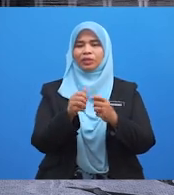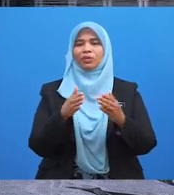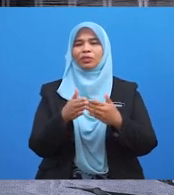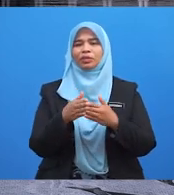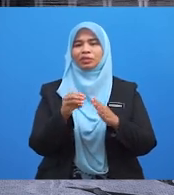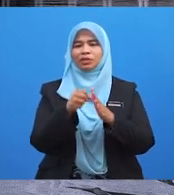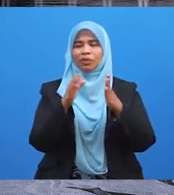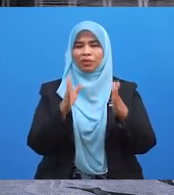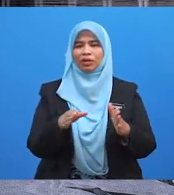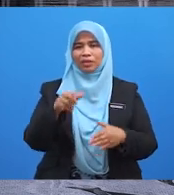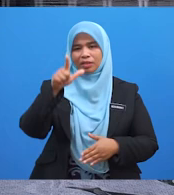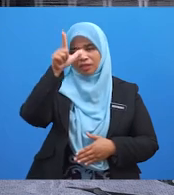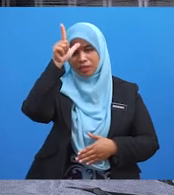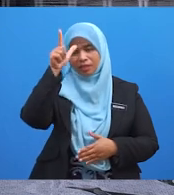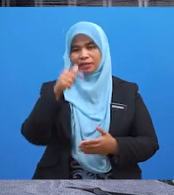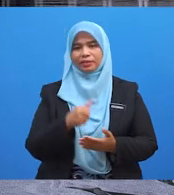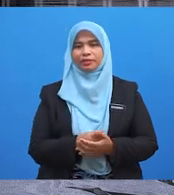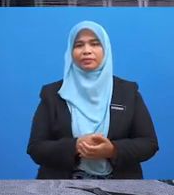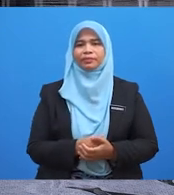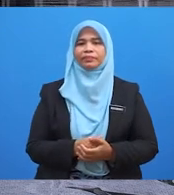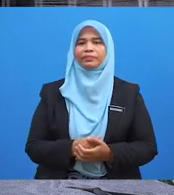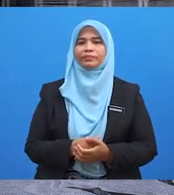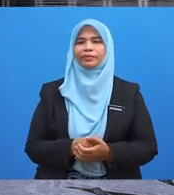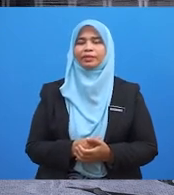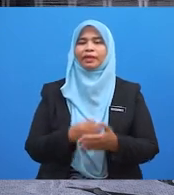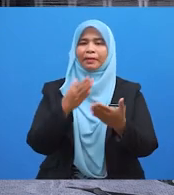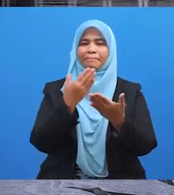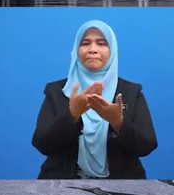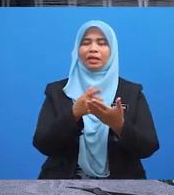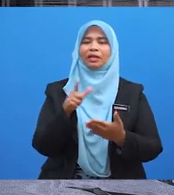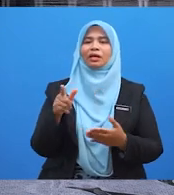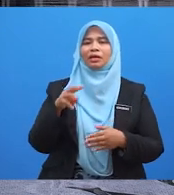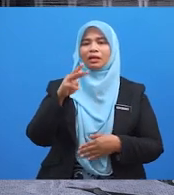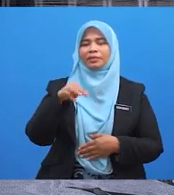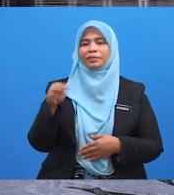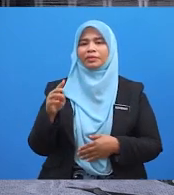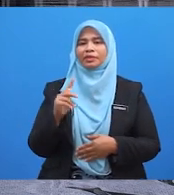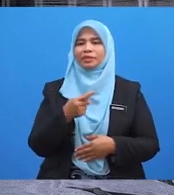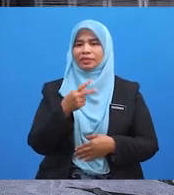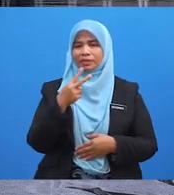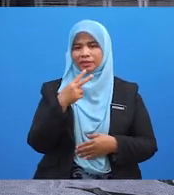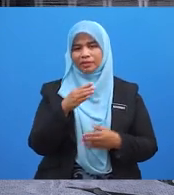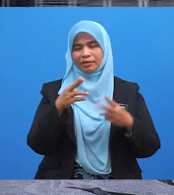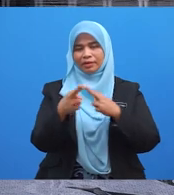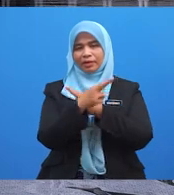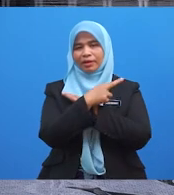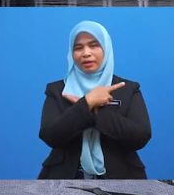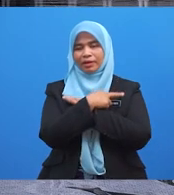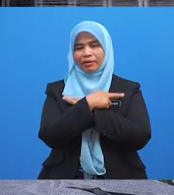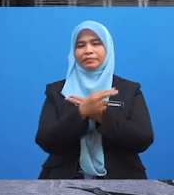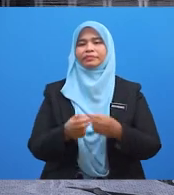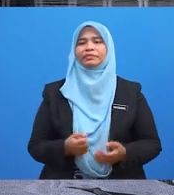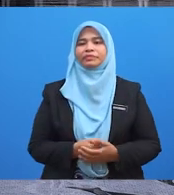membuat keputusan untuk berpoligami. Baiklah murid-murid, kita berehat seketika ya sambil